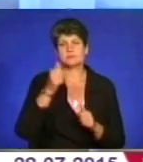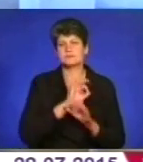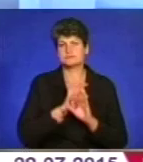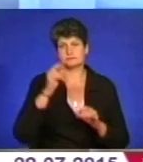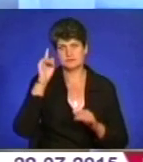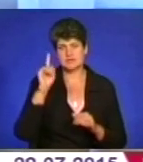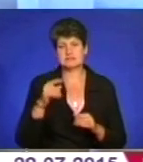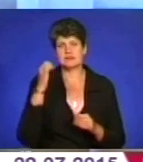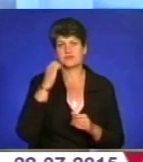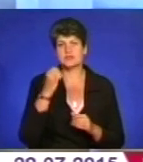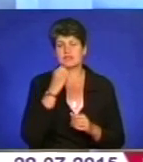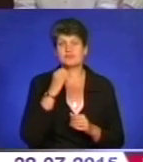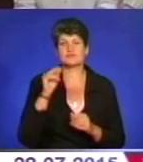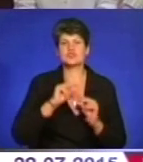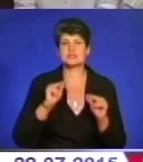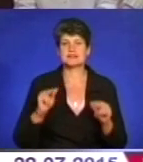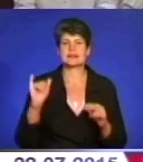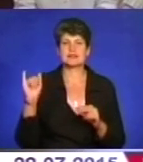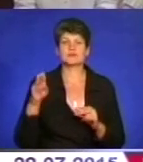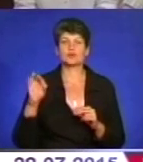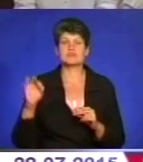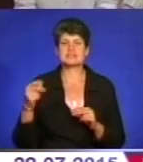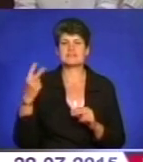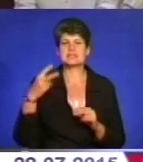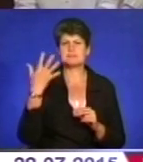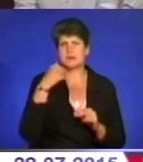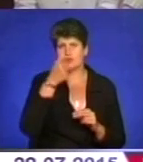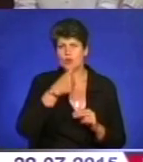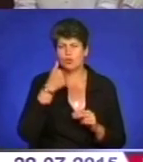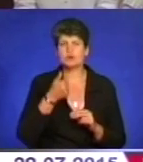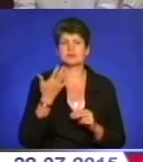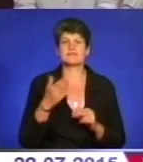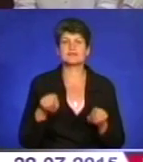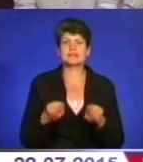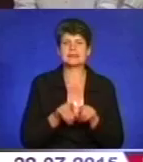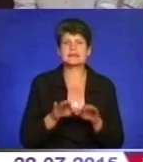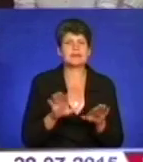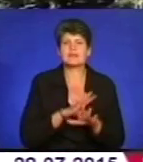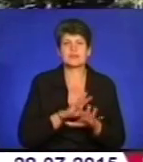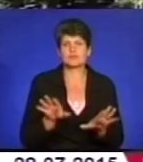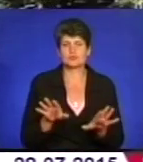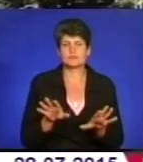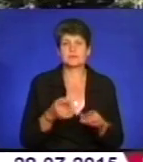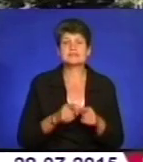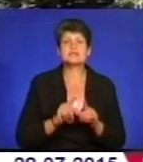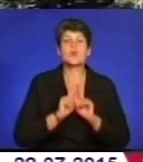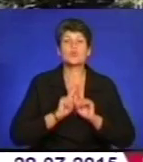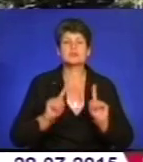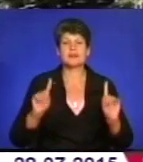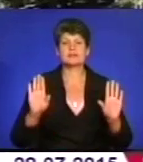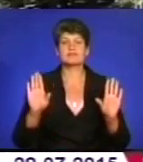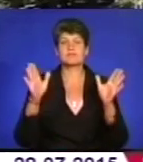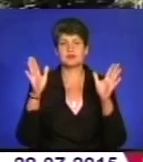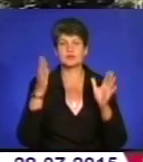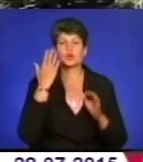завдяки вчительці Ірині Товстизі. За 25-річний стаж педагога таких учнів, як Іванко, не було. Це такий унікальний випадок,